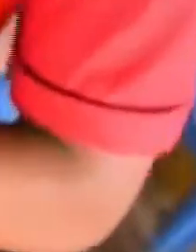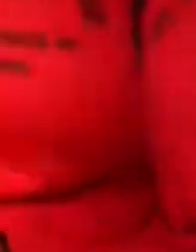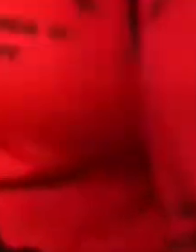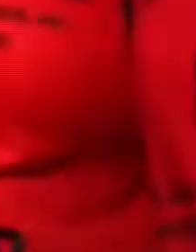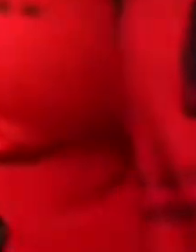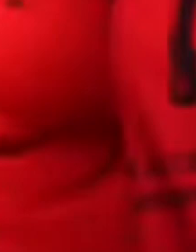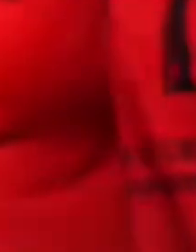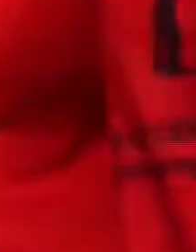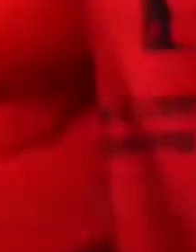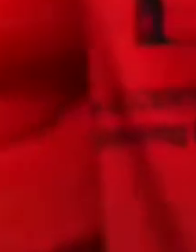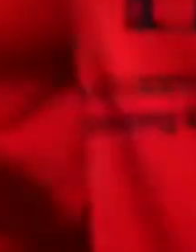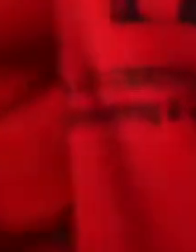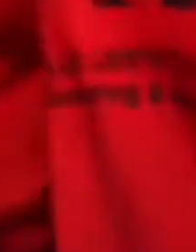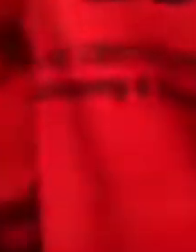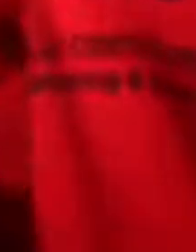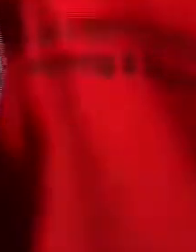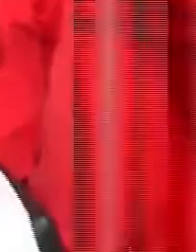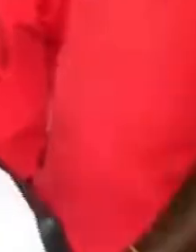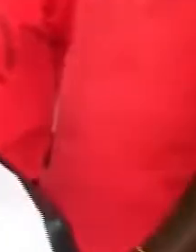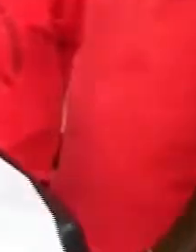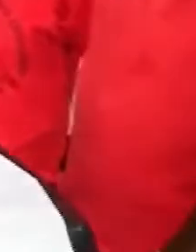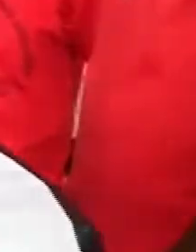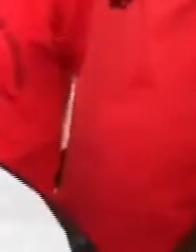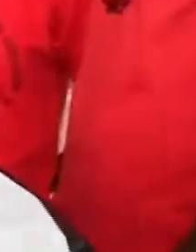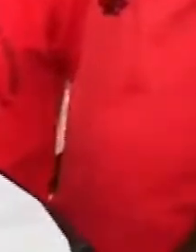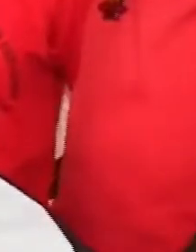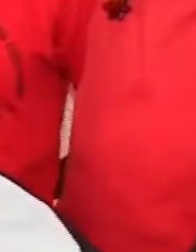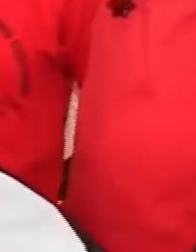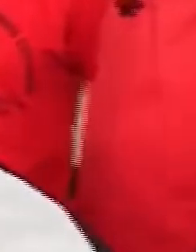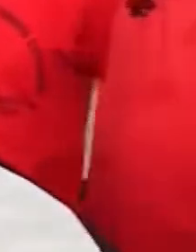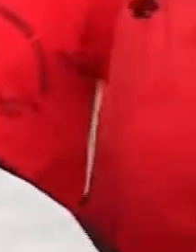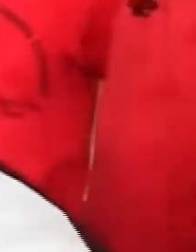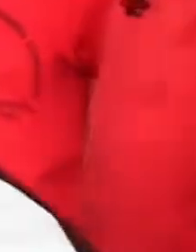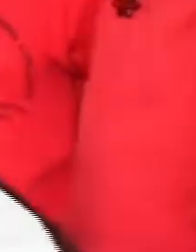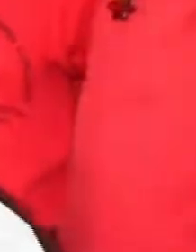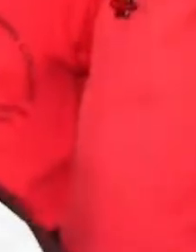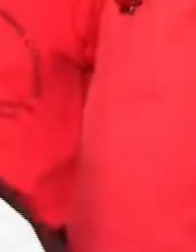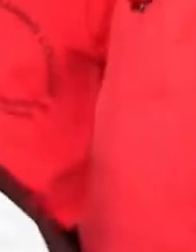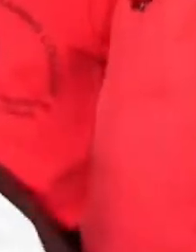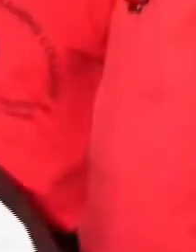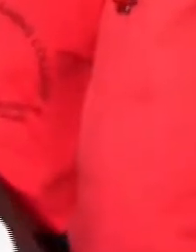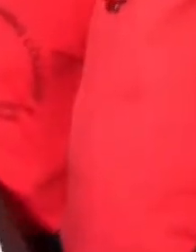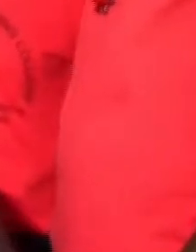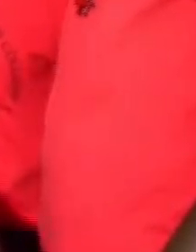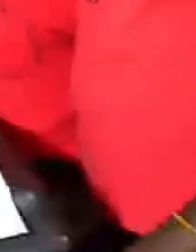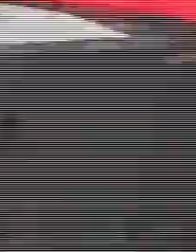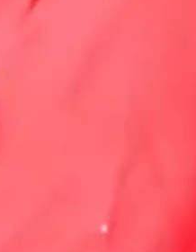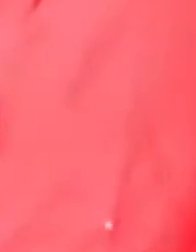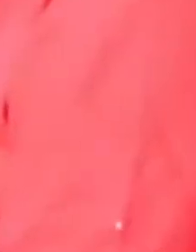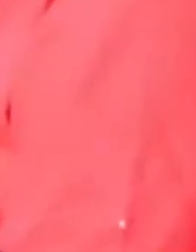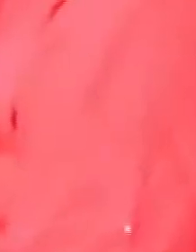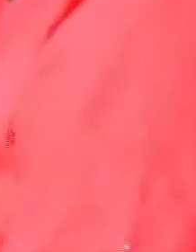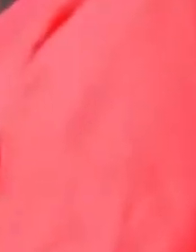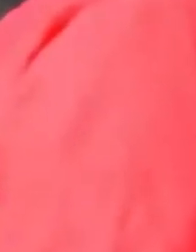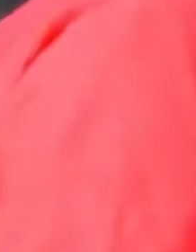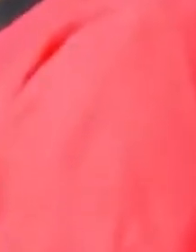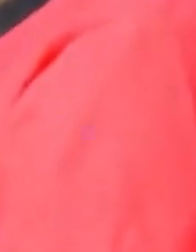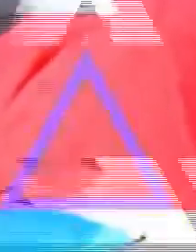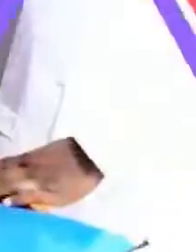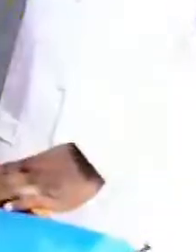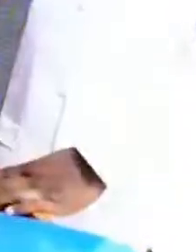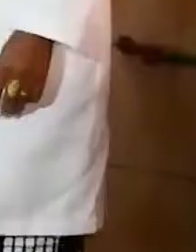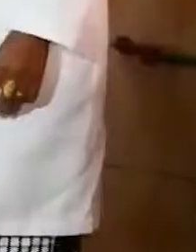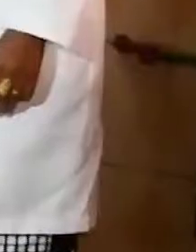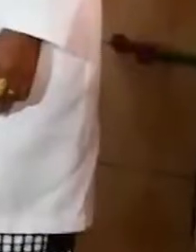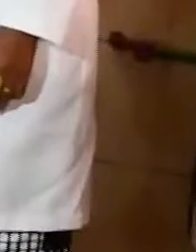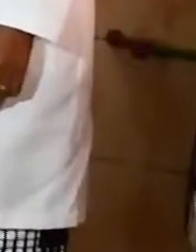tunawachukua wanafunzi wapya kwa bei nafuu. Usao pia maktaba yetu yamejaa vitabu. Overflow College of Hairdressing and Beauty